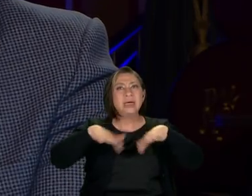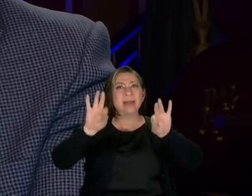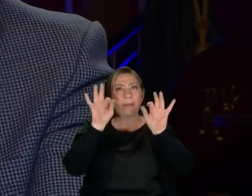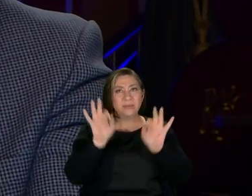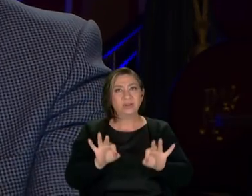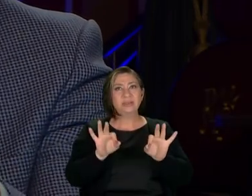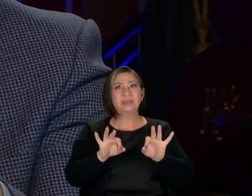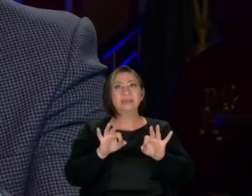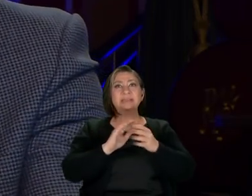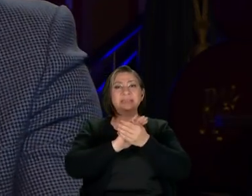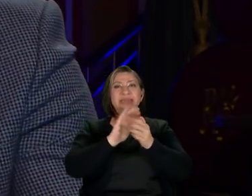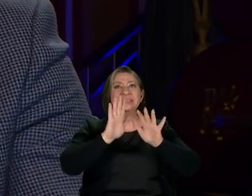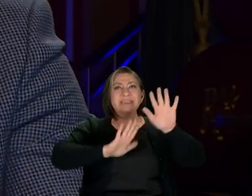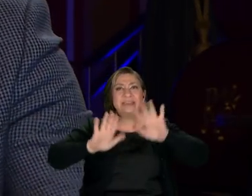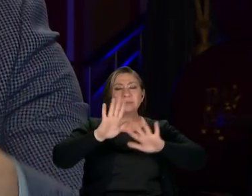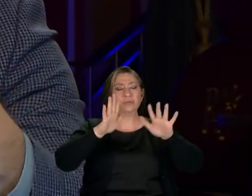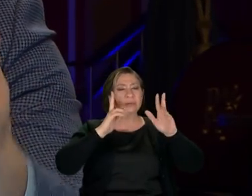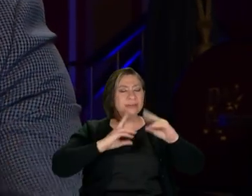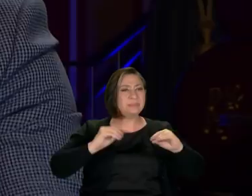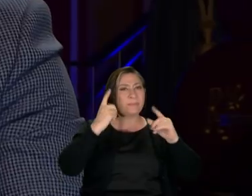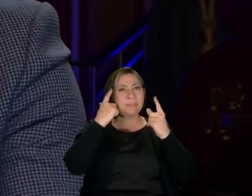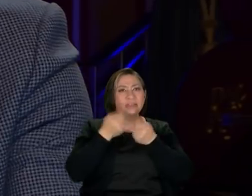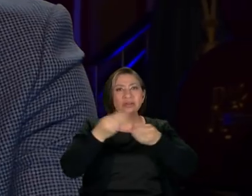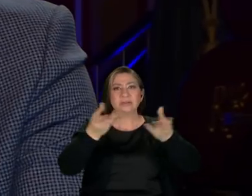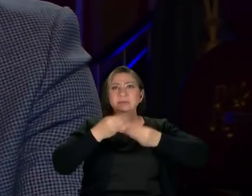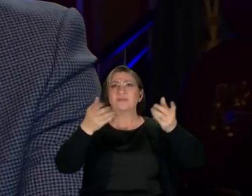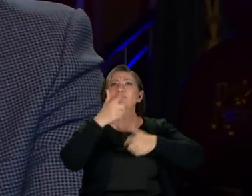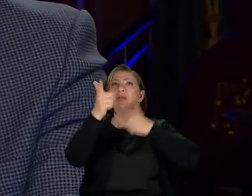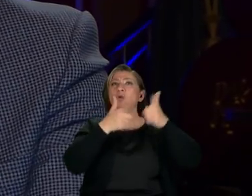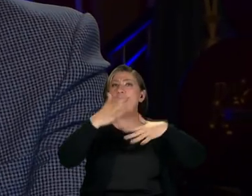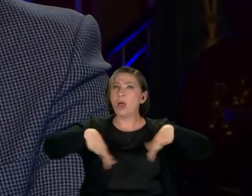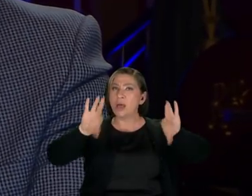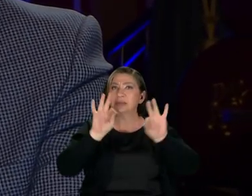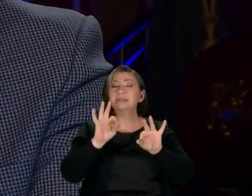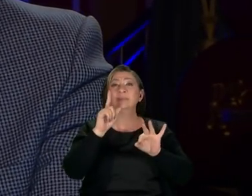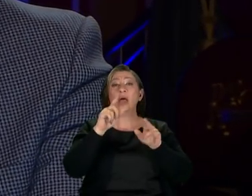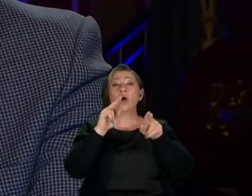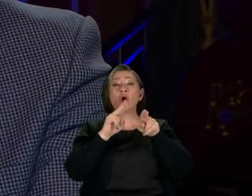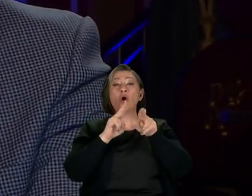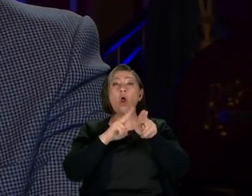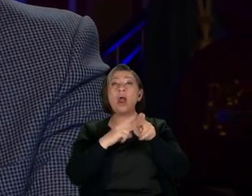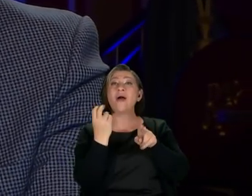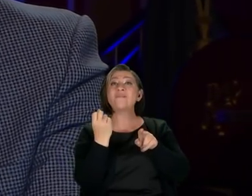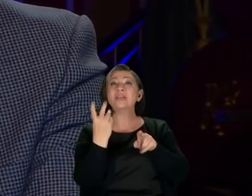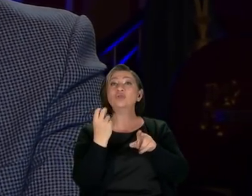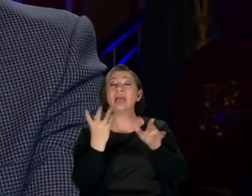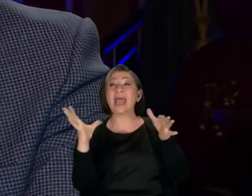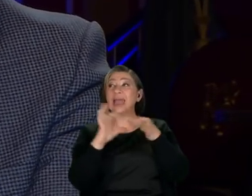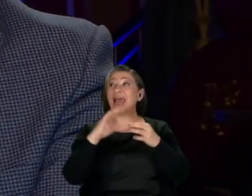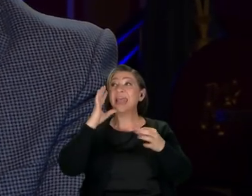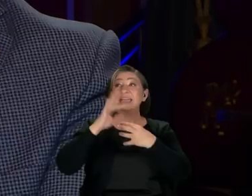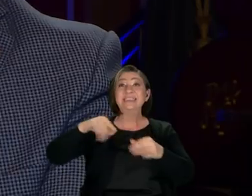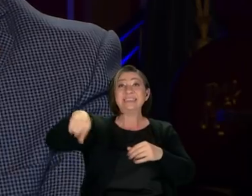hazırlamaya. Silmeye başladık, toparladık, bilinçlendirici videolarımızı çektik. Bir de koronavirüsüyle ilgili